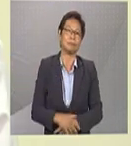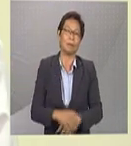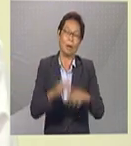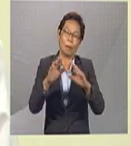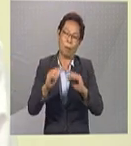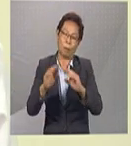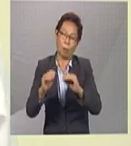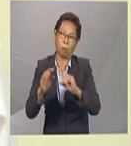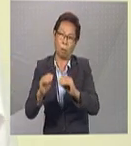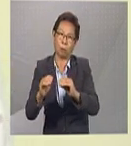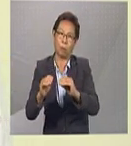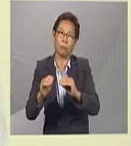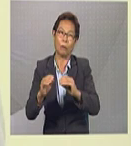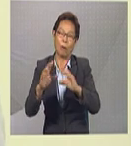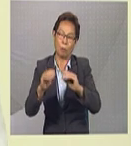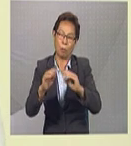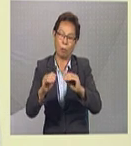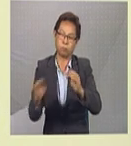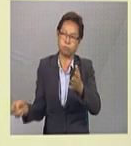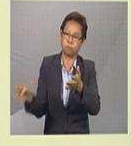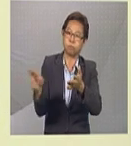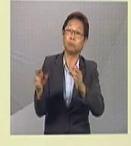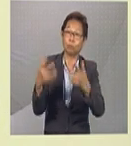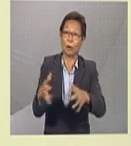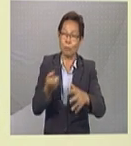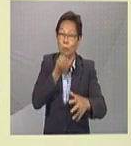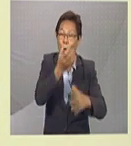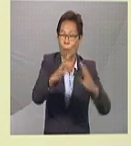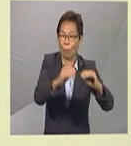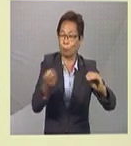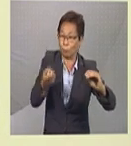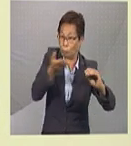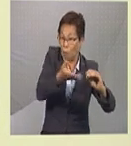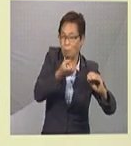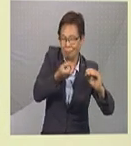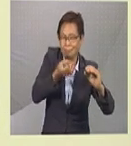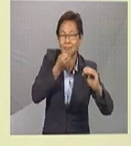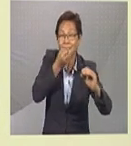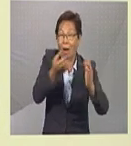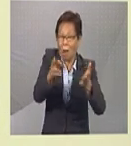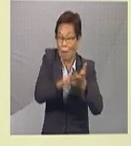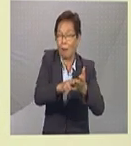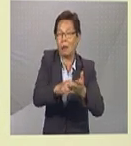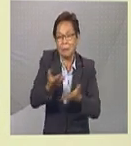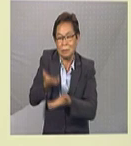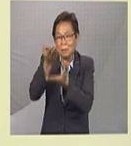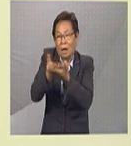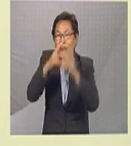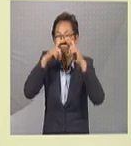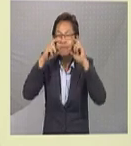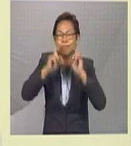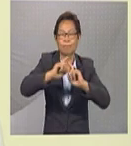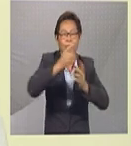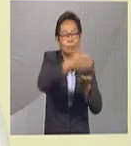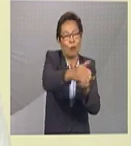Mesyuarat juga telah pun dilaporkan mengenai cadangan untuk mengagihkan topeng muka